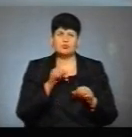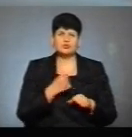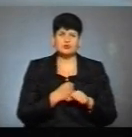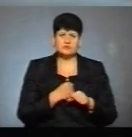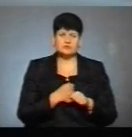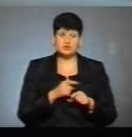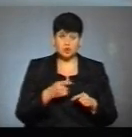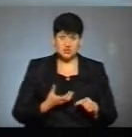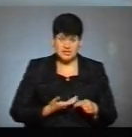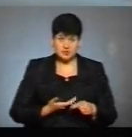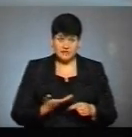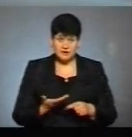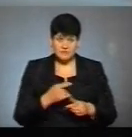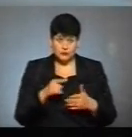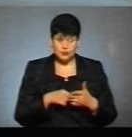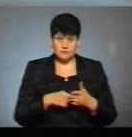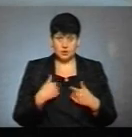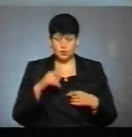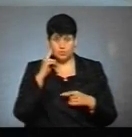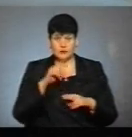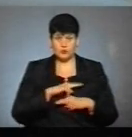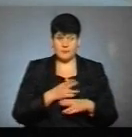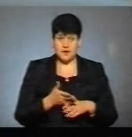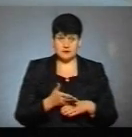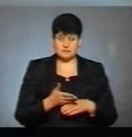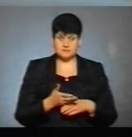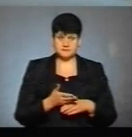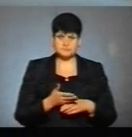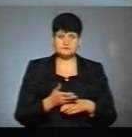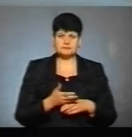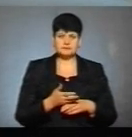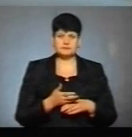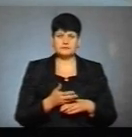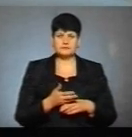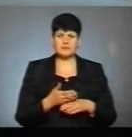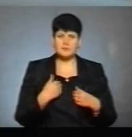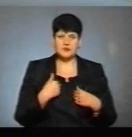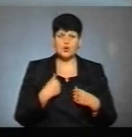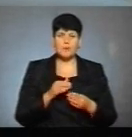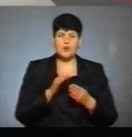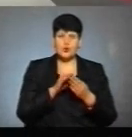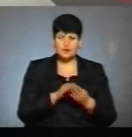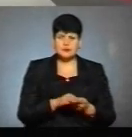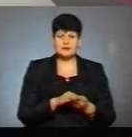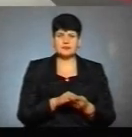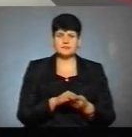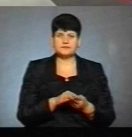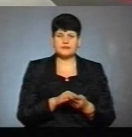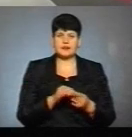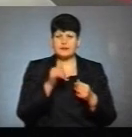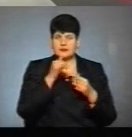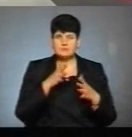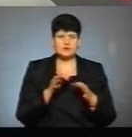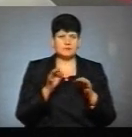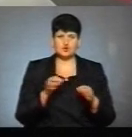він ще живий. Ми вже думали, що він помер. І знаєте, ми його похоронили, тому що ну, не змогли ми